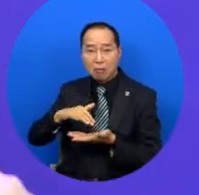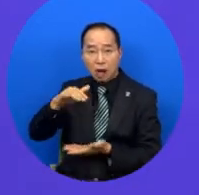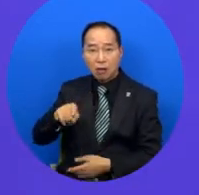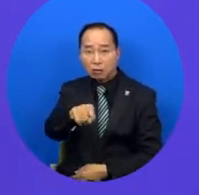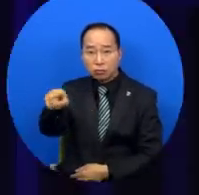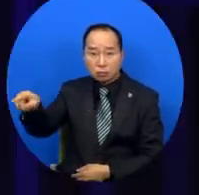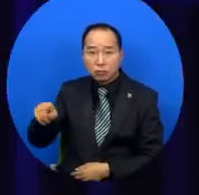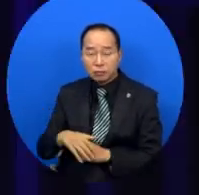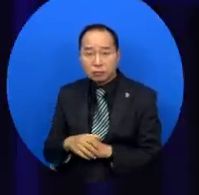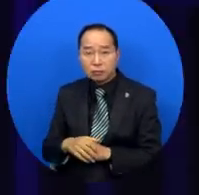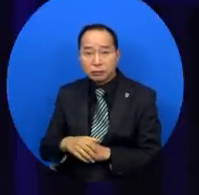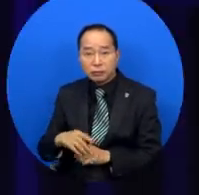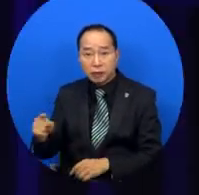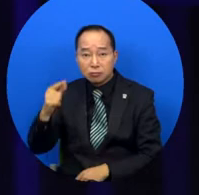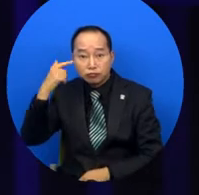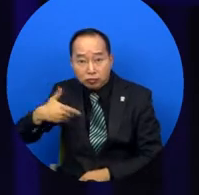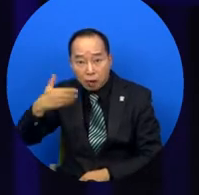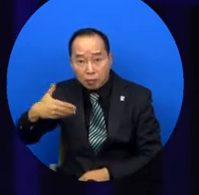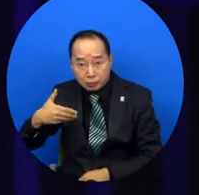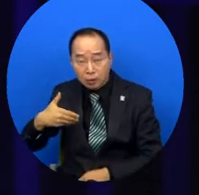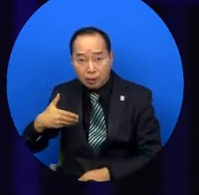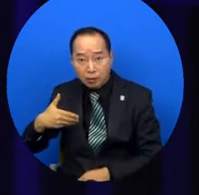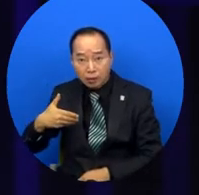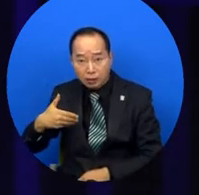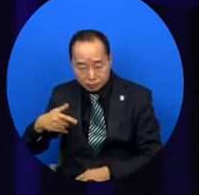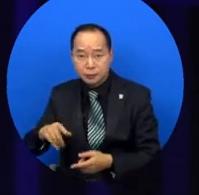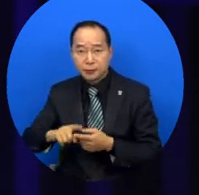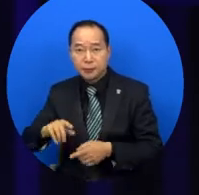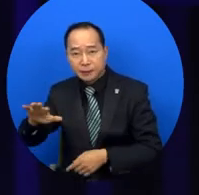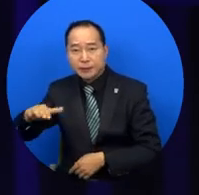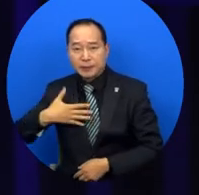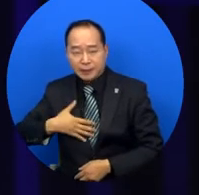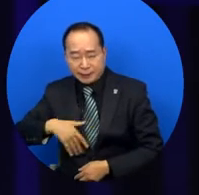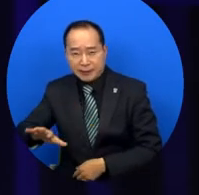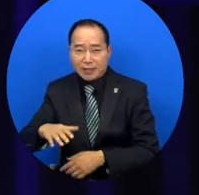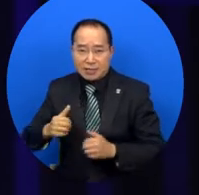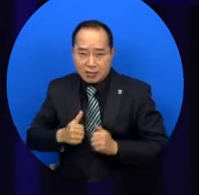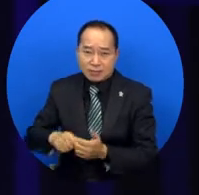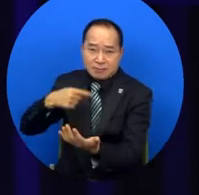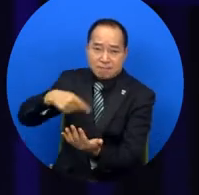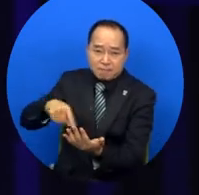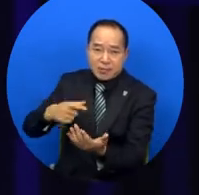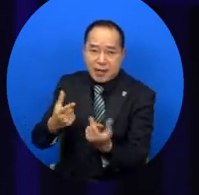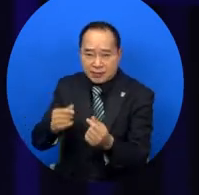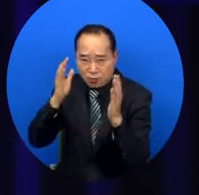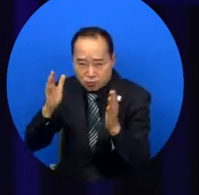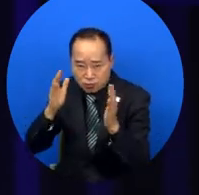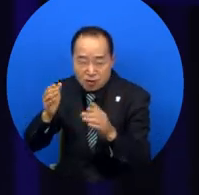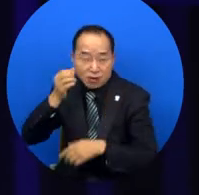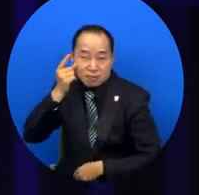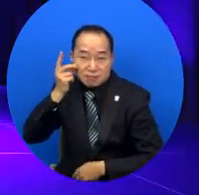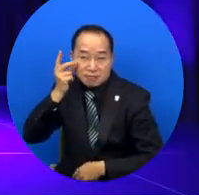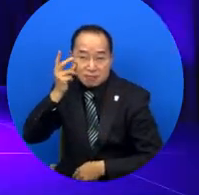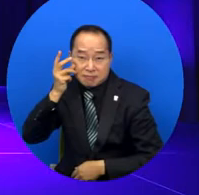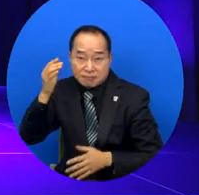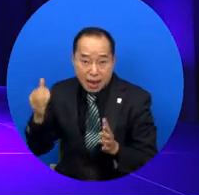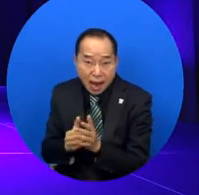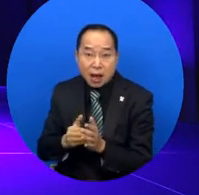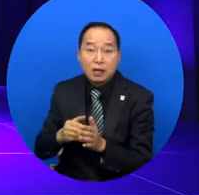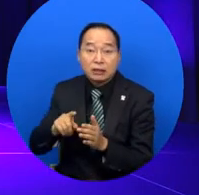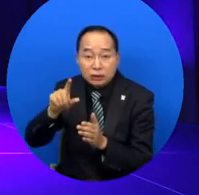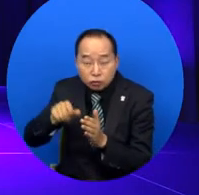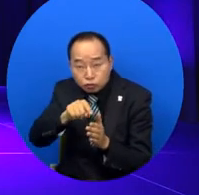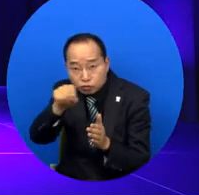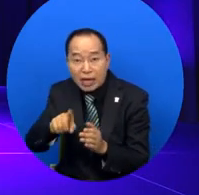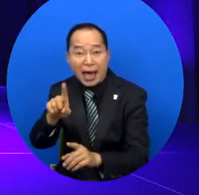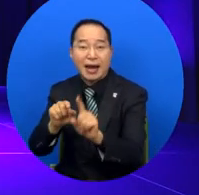분들이 꽤 있었어요. 그래서 제가 내 코드 석자인데 이제 물어보실 때마다 내 거 딱 덮고 밖에 나와서 열심히 가르쳐 드렸어요. 같이 공부를 하고